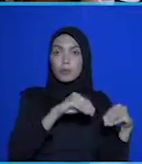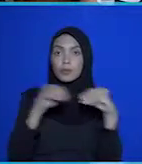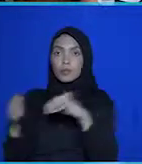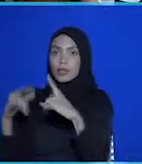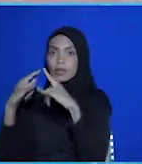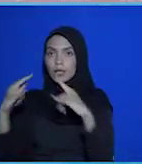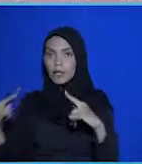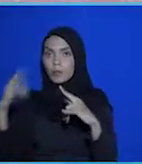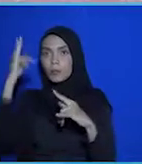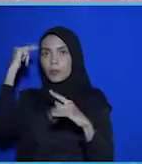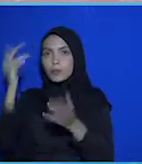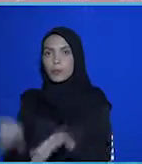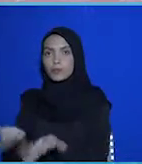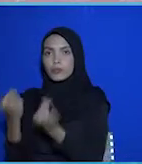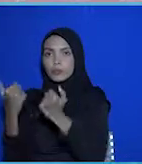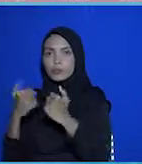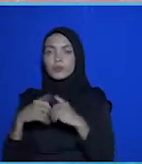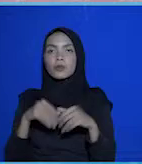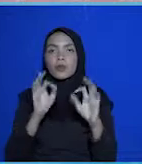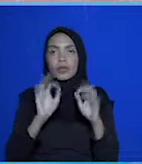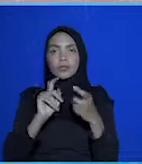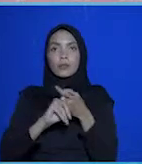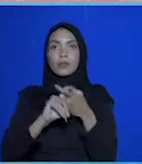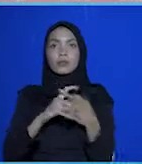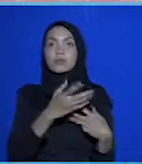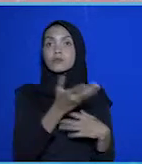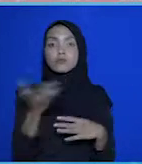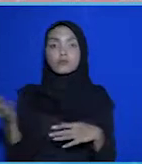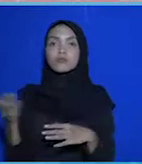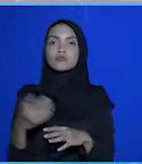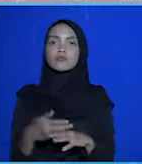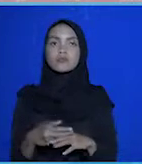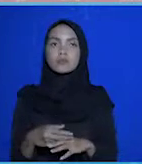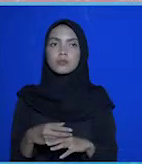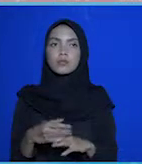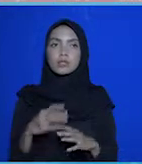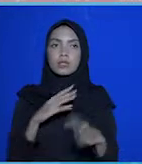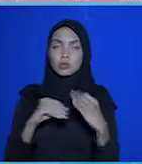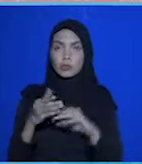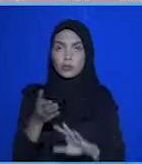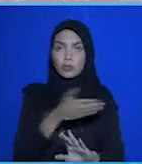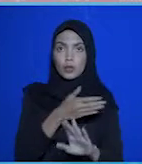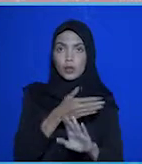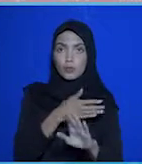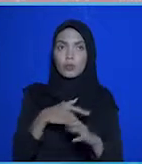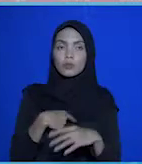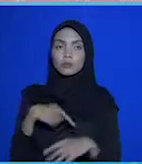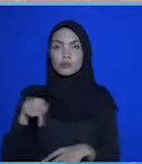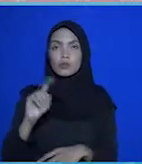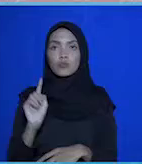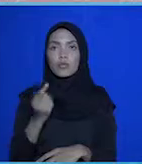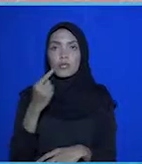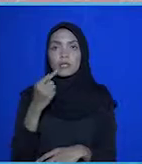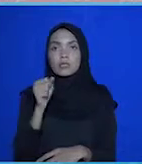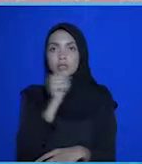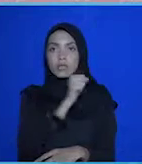oleh pemerintah. Baik, rekan-rekan media, sebelum kita diskusi, Kita akan mulai terlebih dahulu dengan menyanyikan lagu